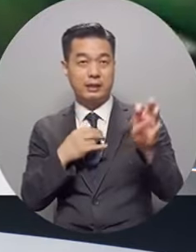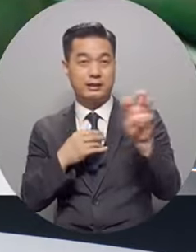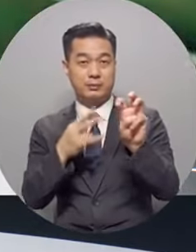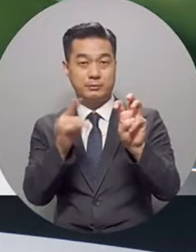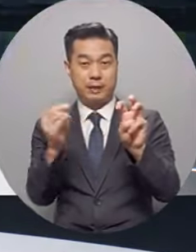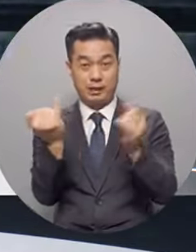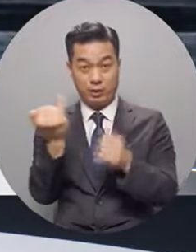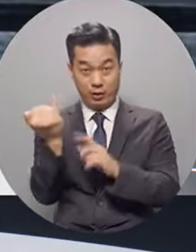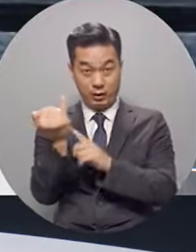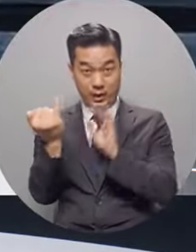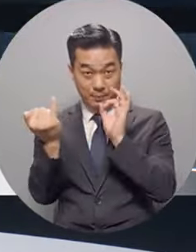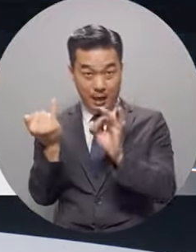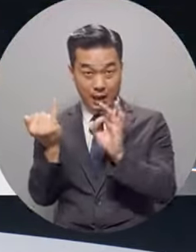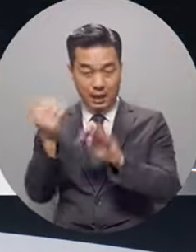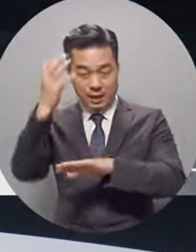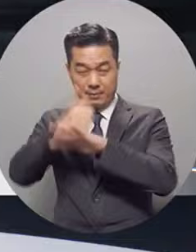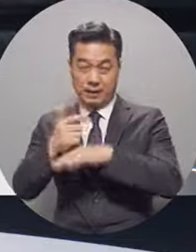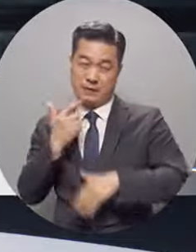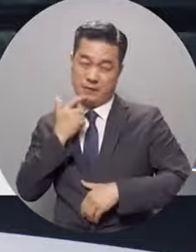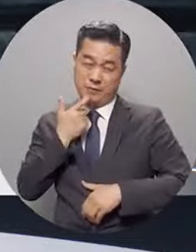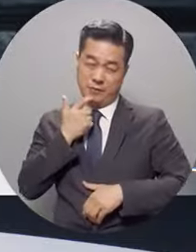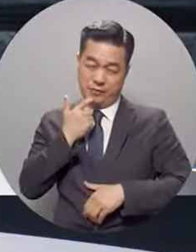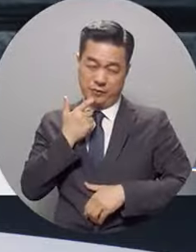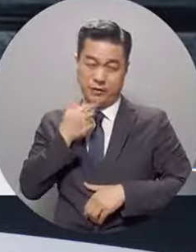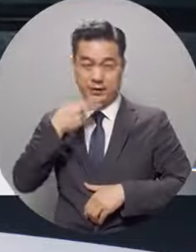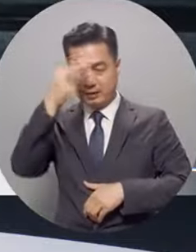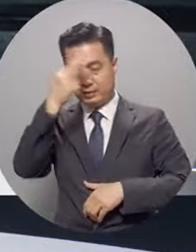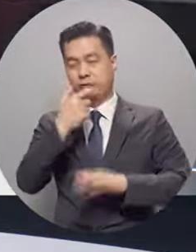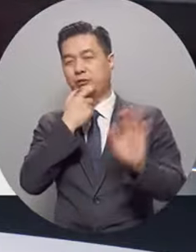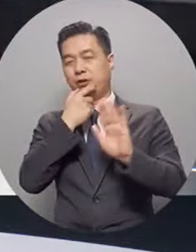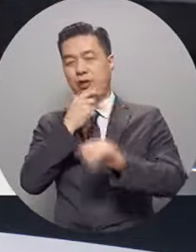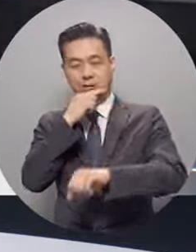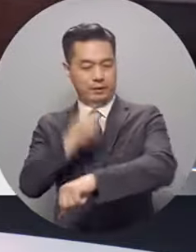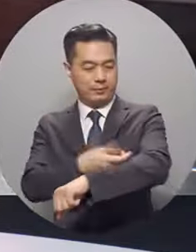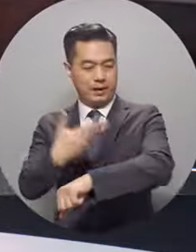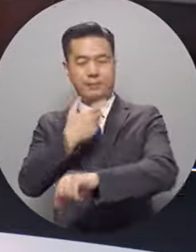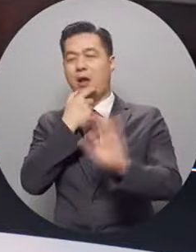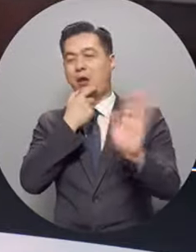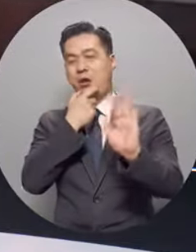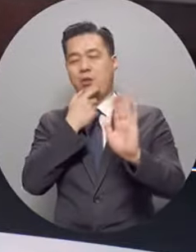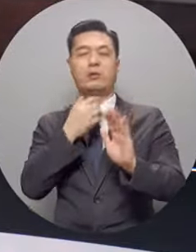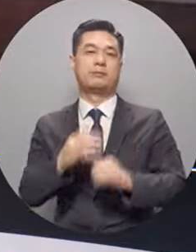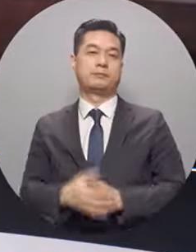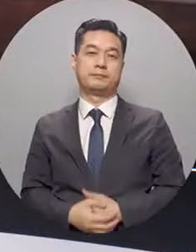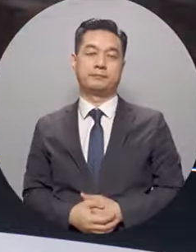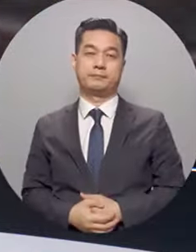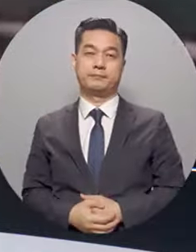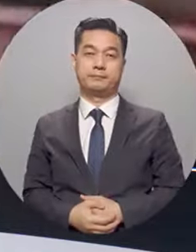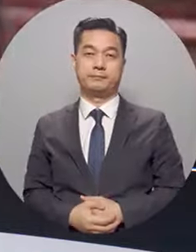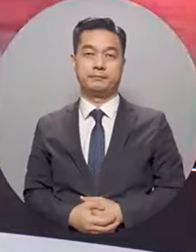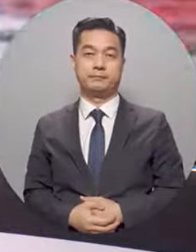보였지만 끝까지 음주 측정과 체열을 거부했습니다 김성국 기자가